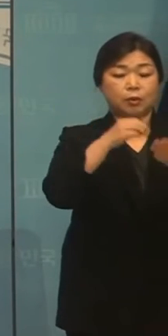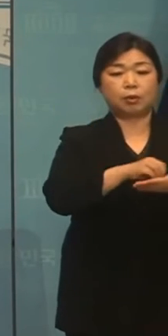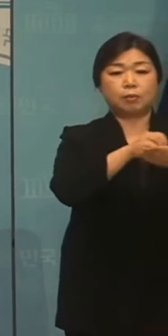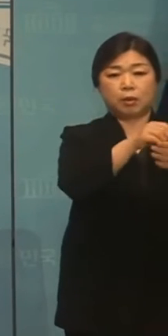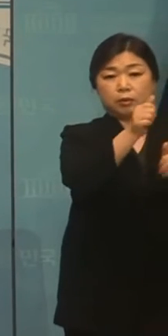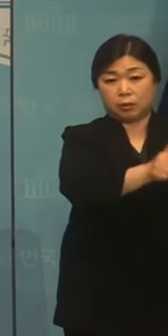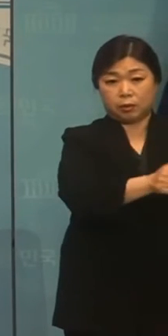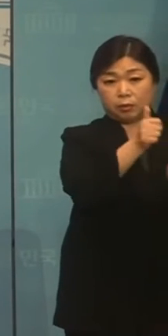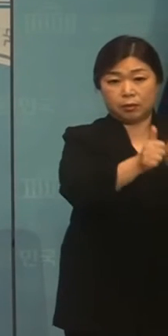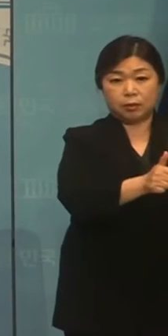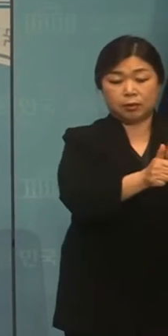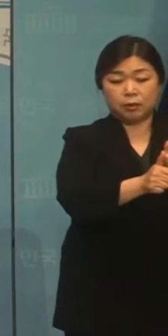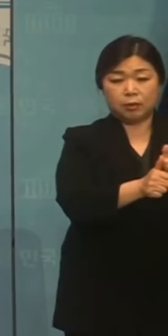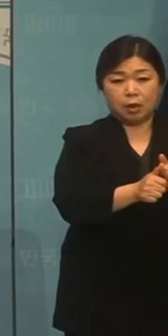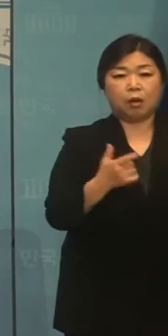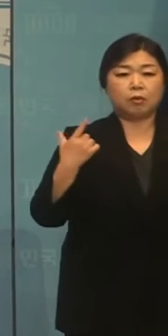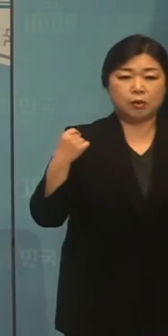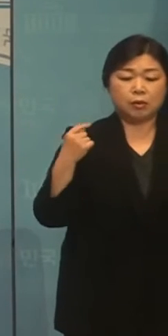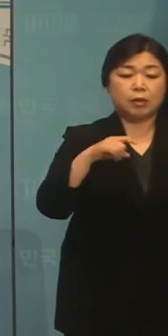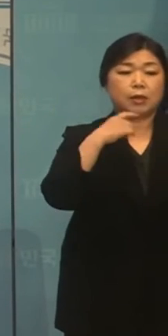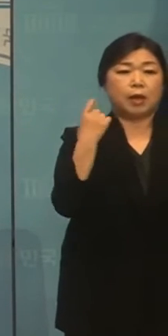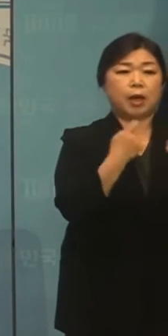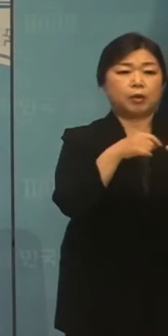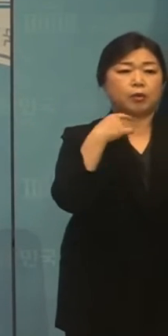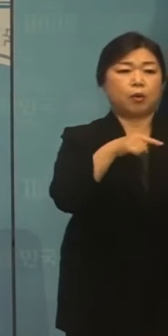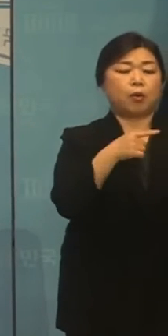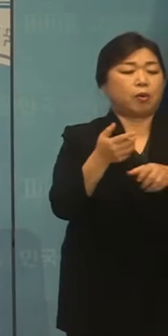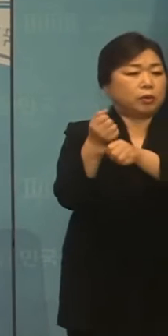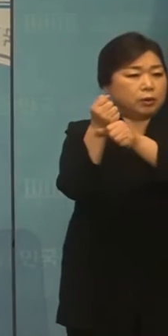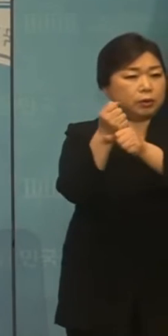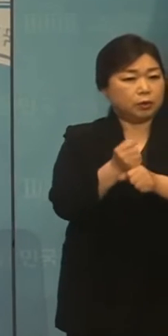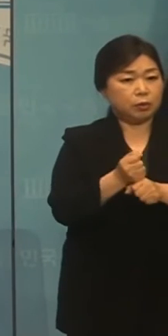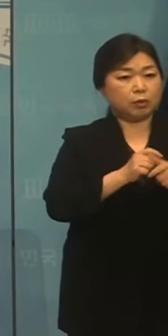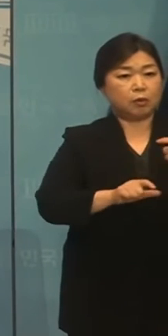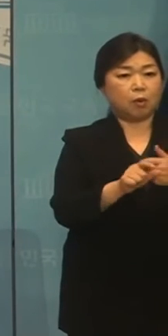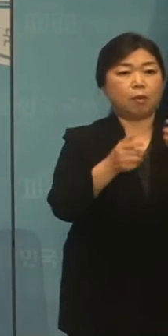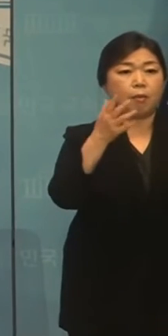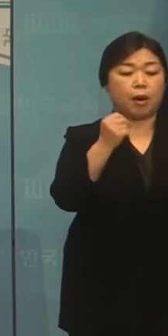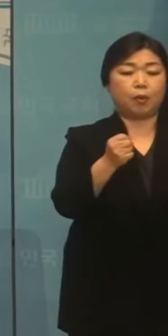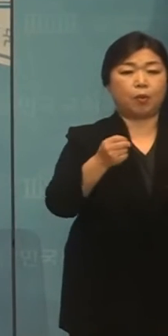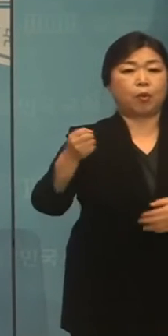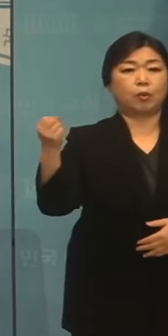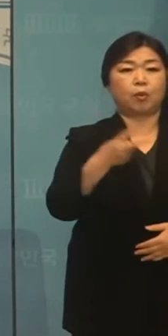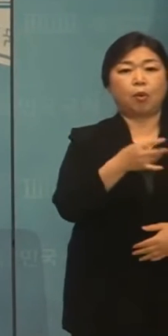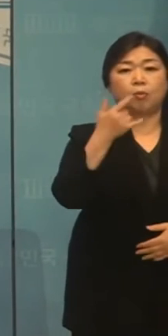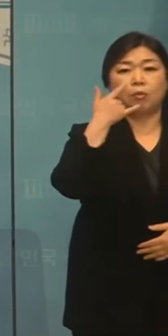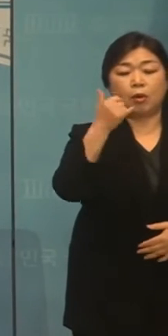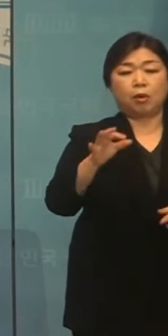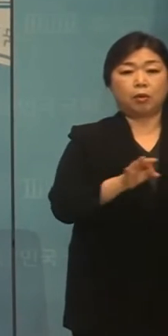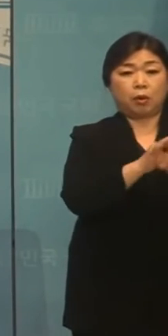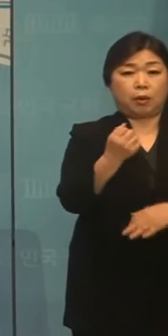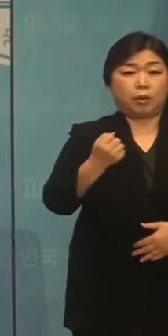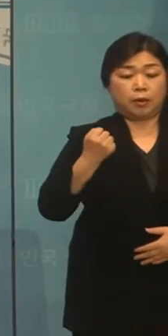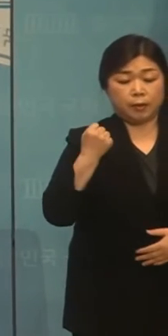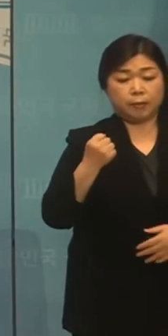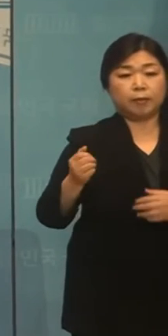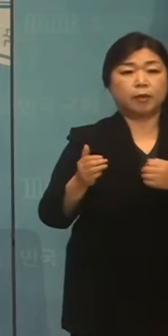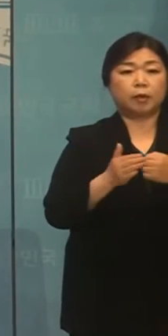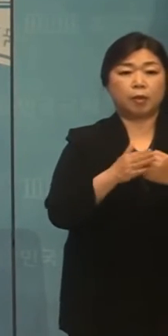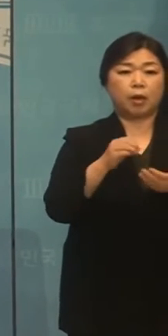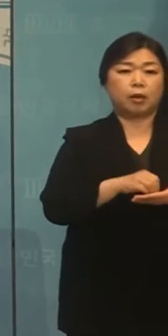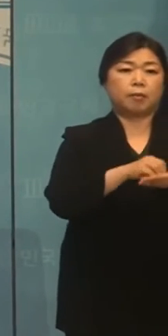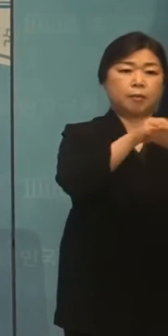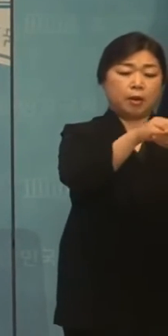전형은 여전히 사교육 의존도가 매우 높고 부모의 경제력에 의해